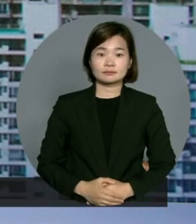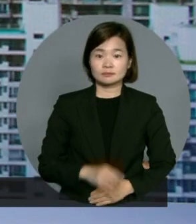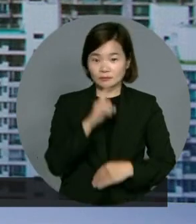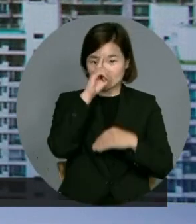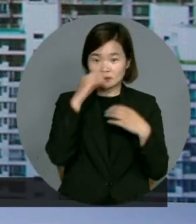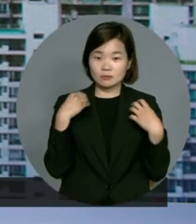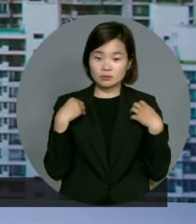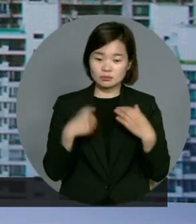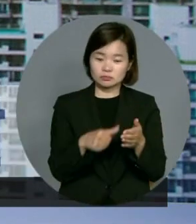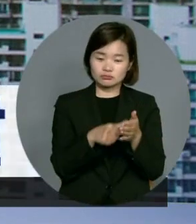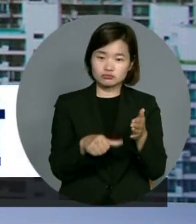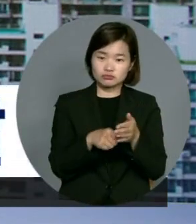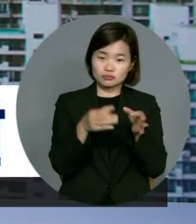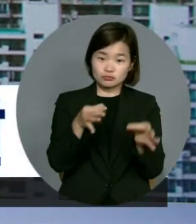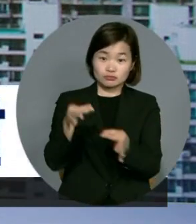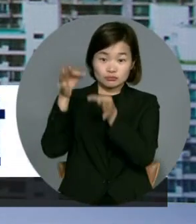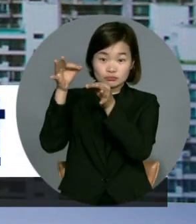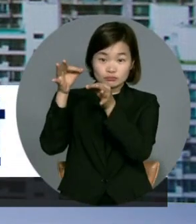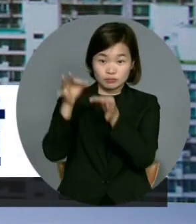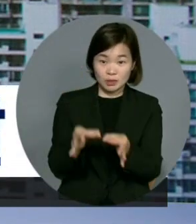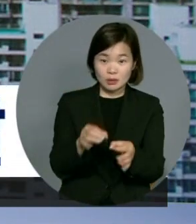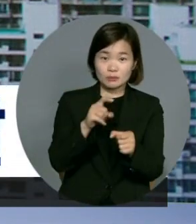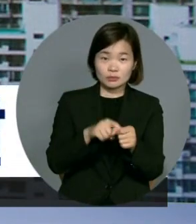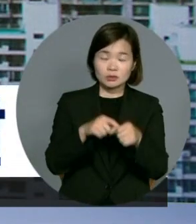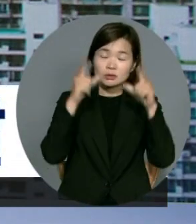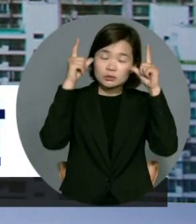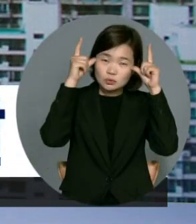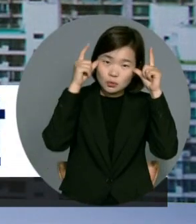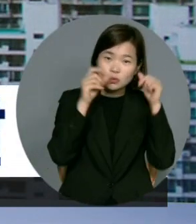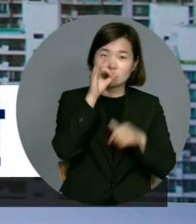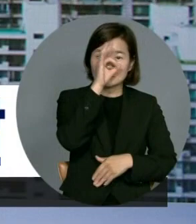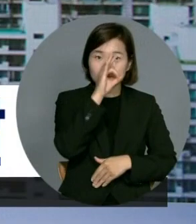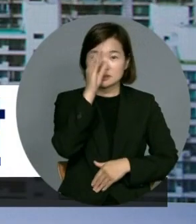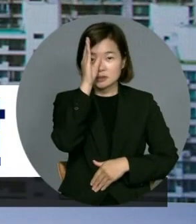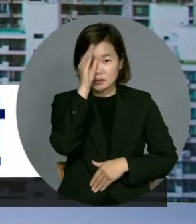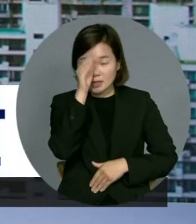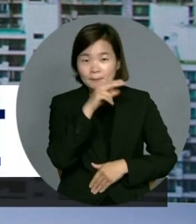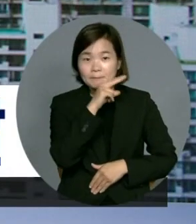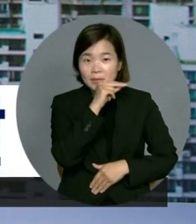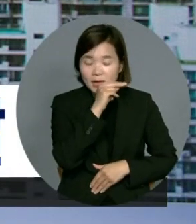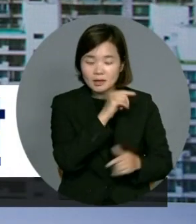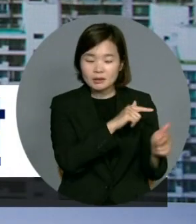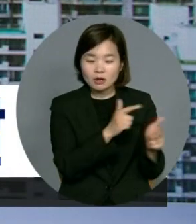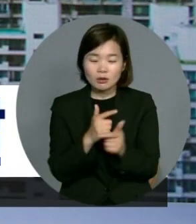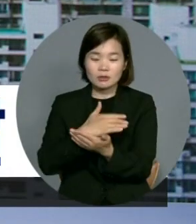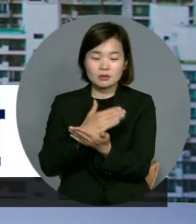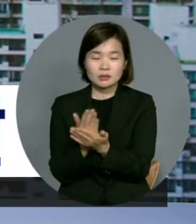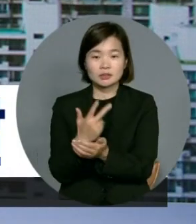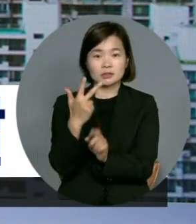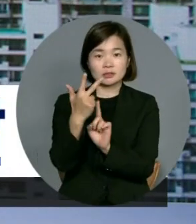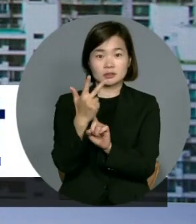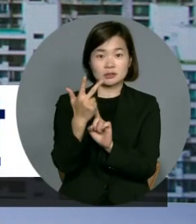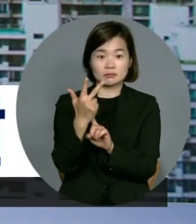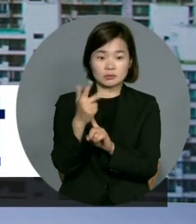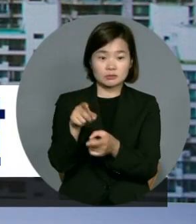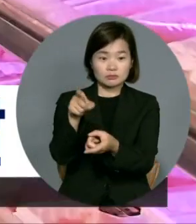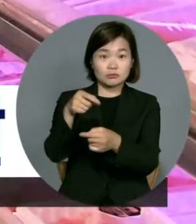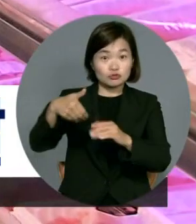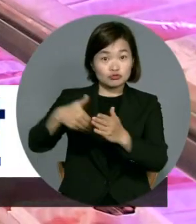정부가 물가 부담을 낮추기 위해 쇠고기와 돼지고기 닭고기 대파 등 7개의 농축산물 관세 를